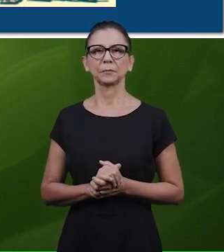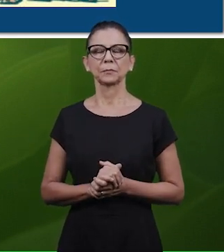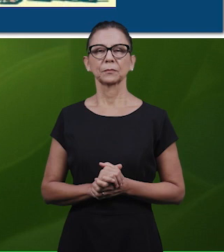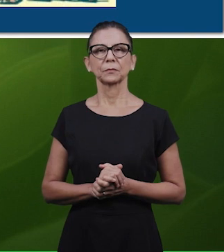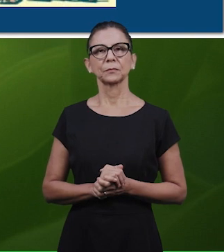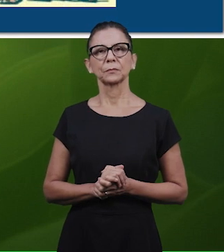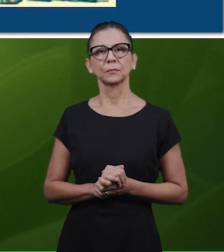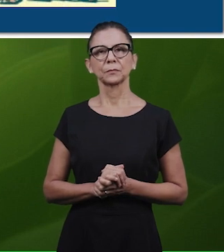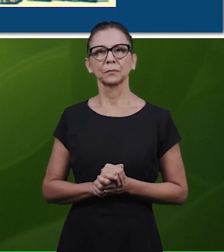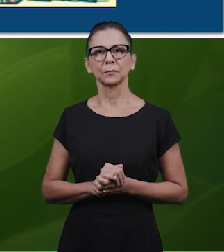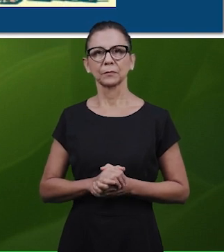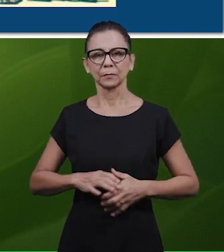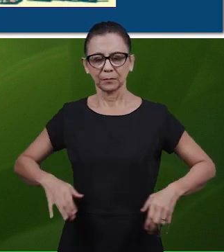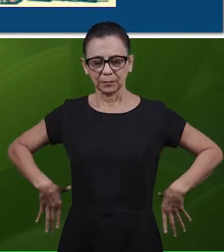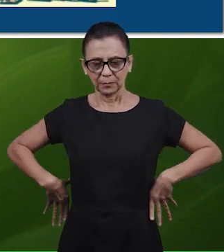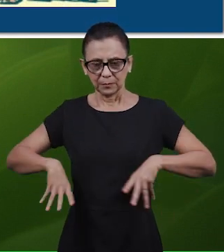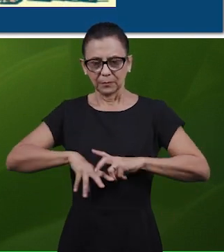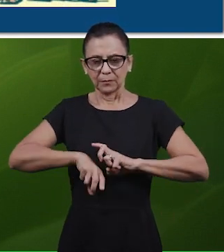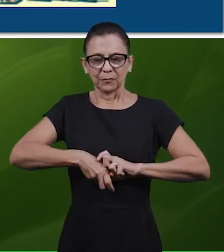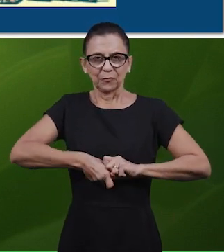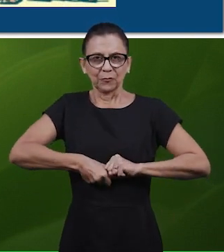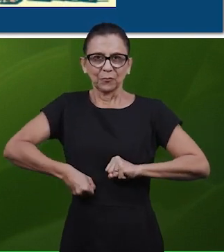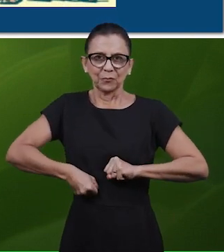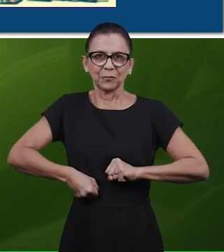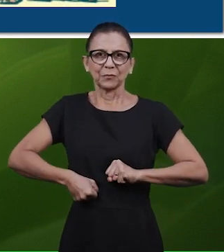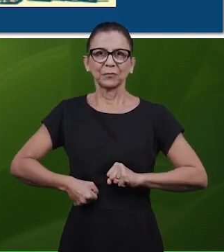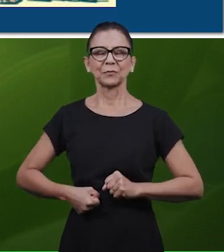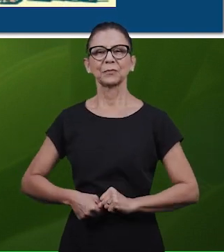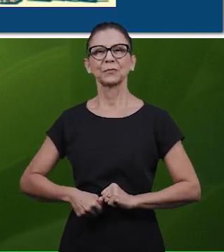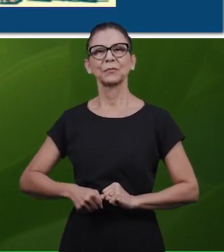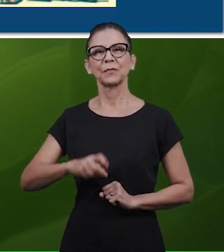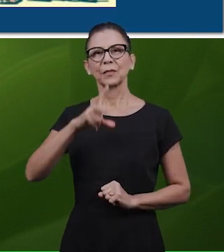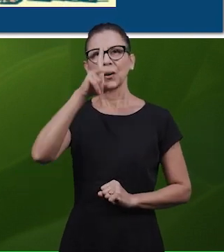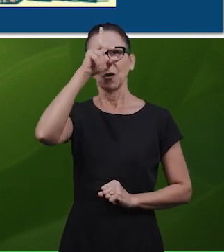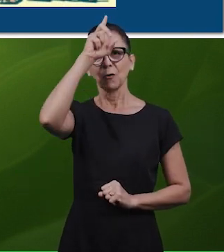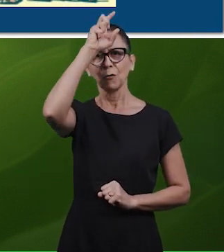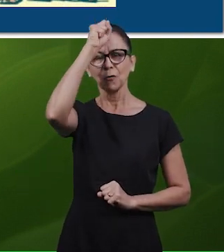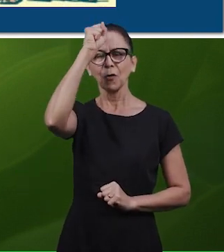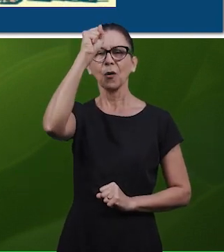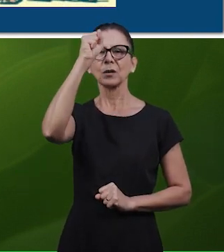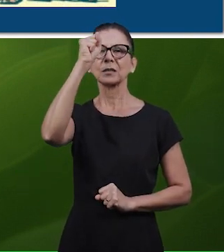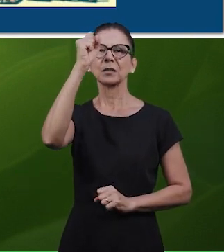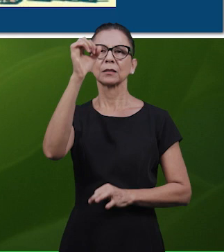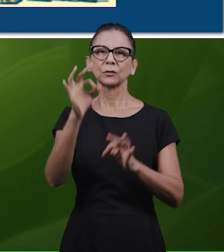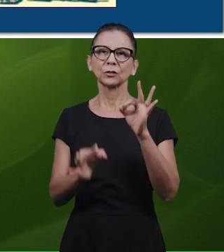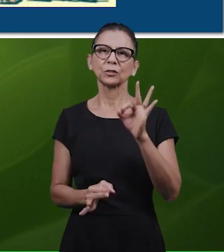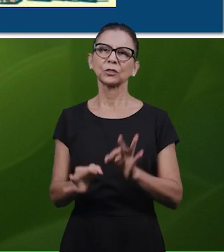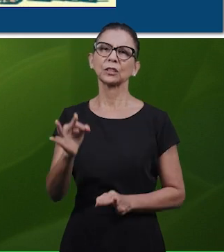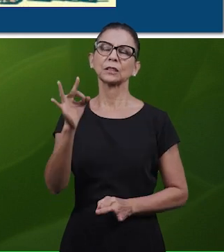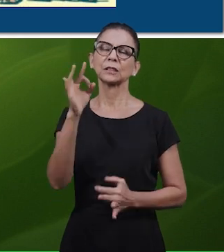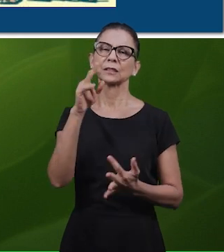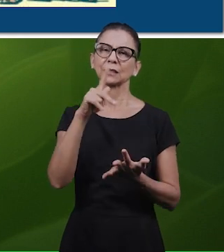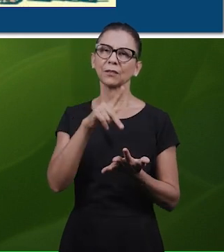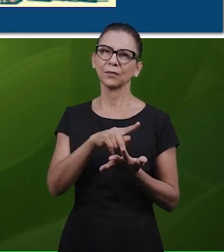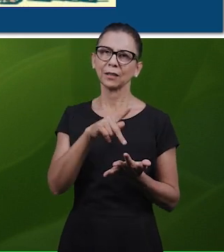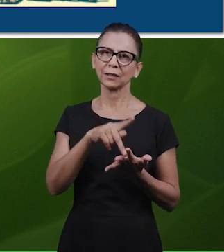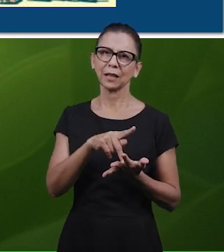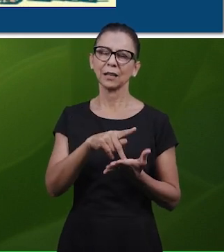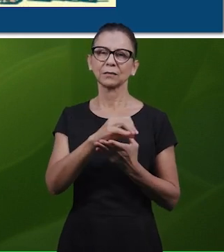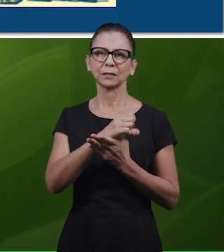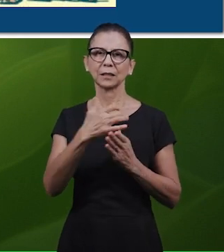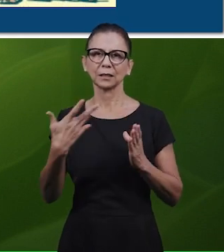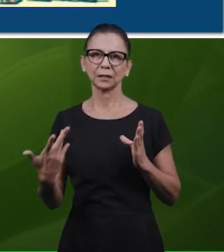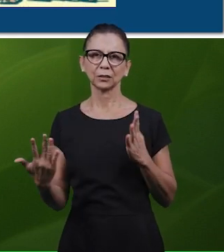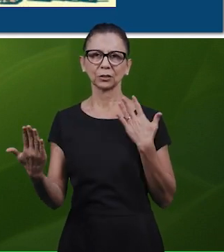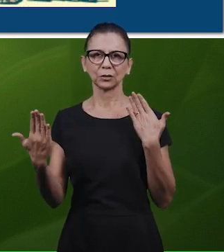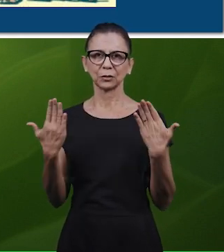plusieurs parties qui étaient cendres. Donc, la force, justice, vérité, donc